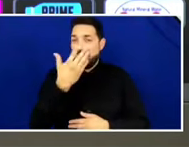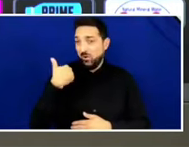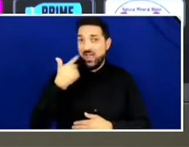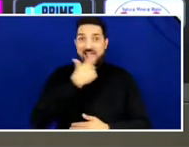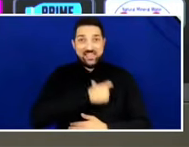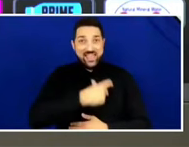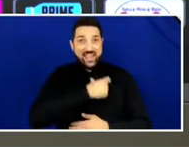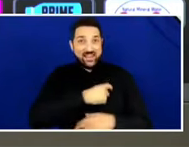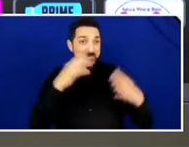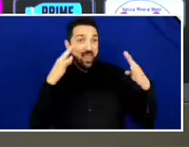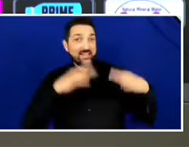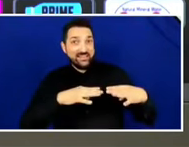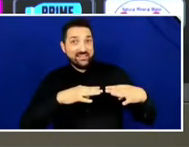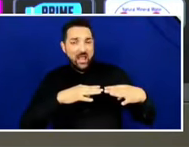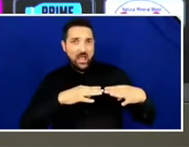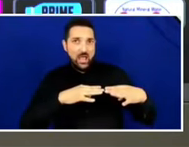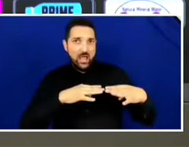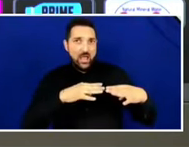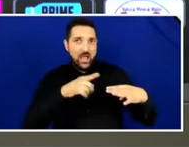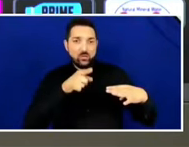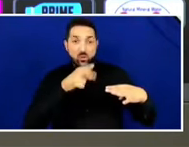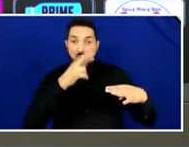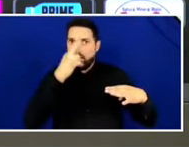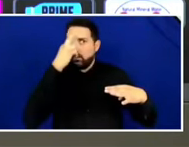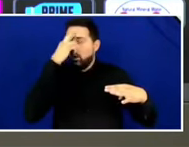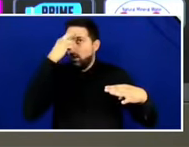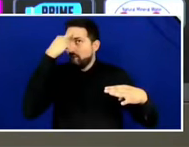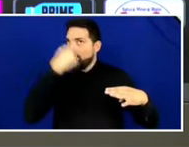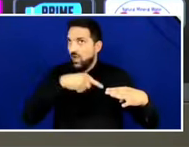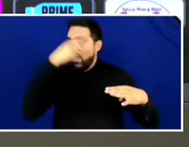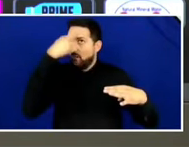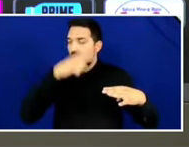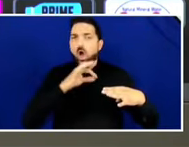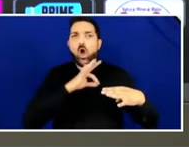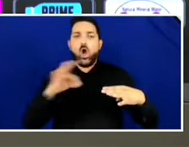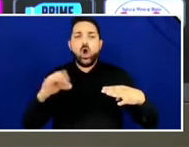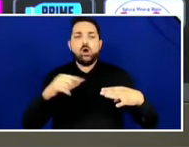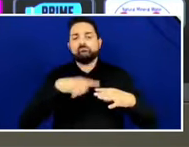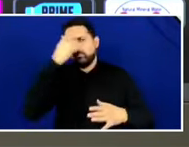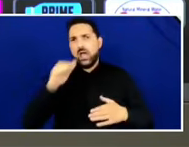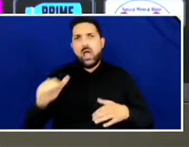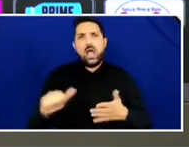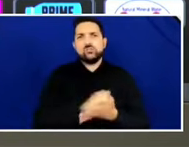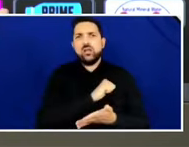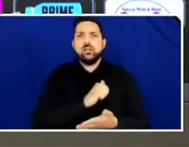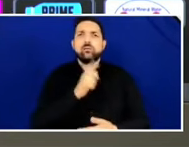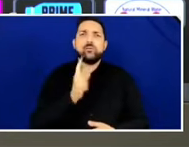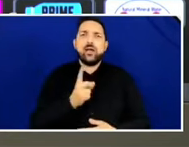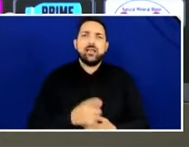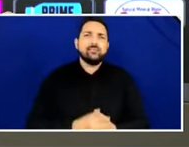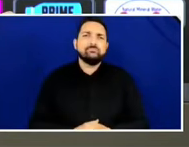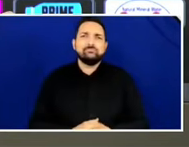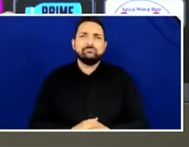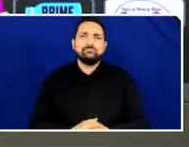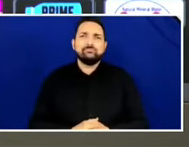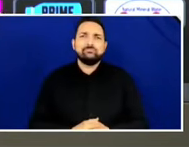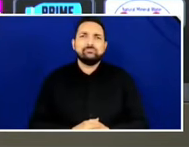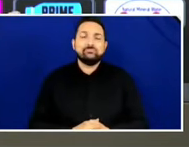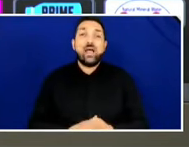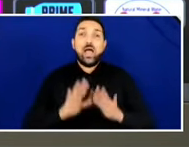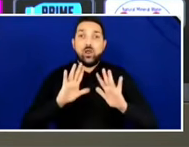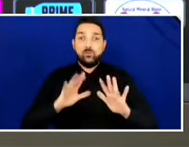tutte le sensazioni accumulate dopo quella partita vanno messe anche nella gara di domani grazie Tutto quello ho fatto